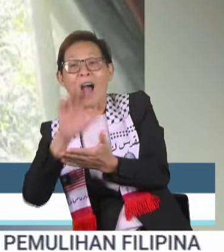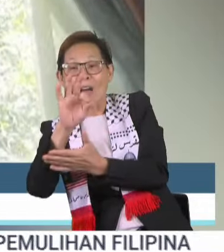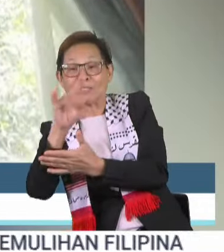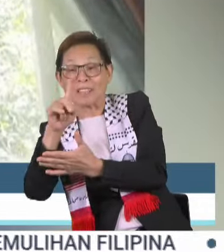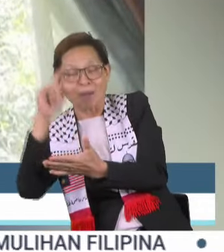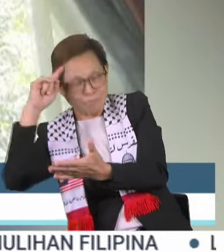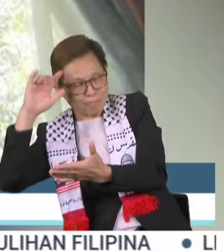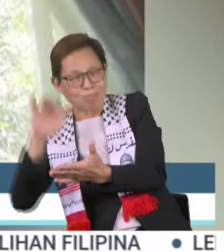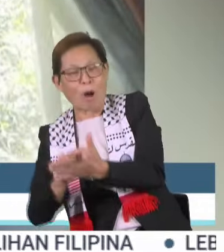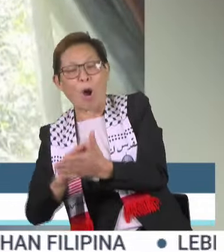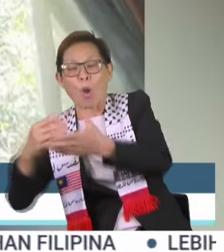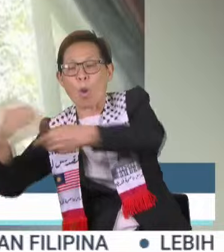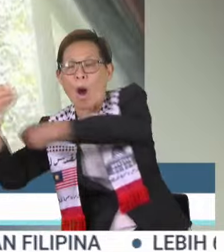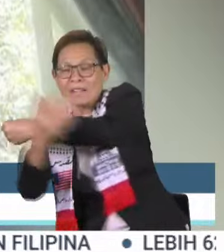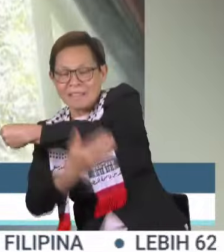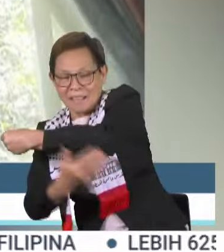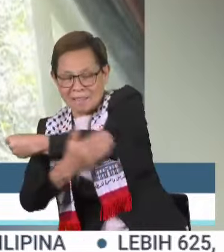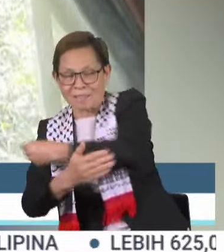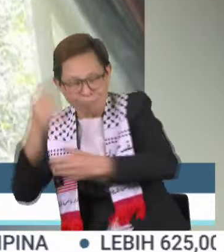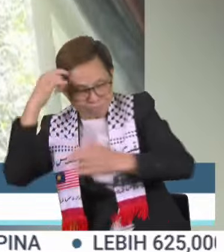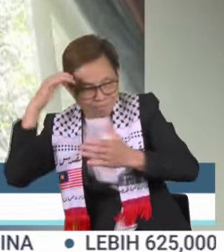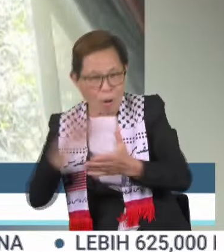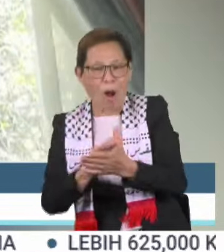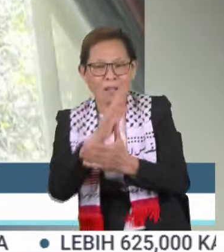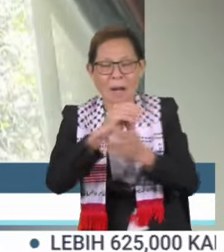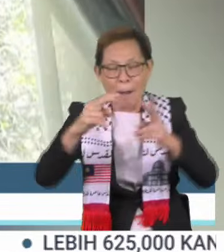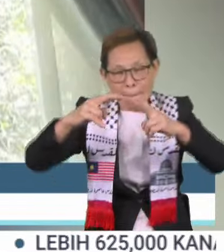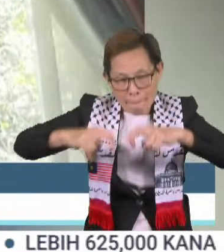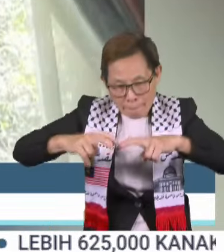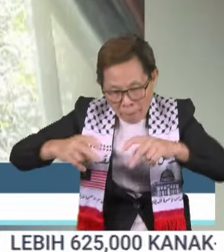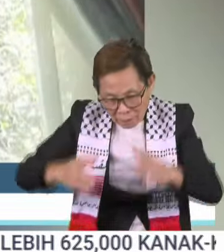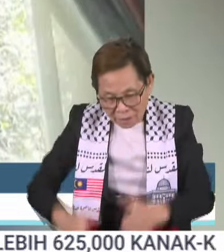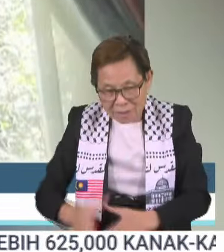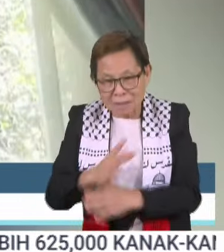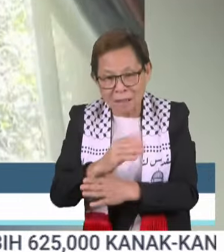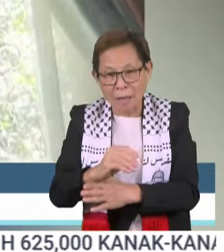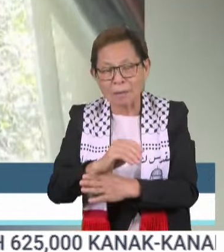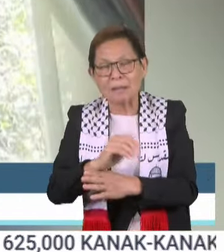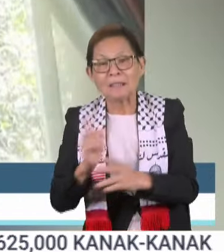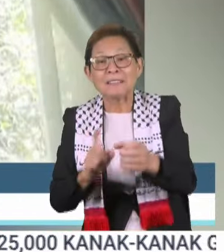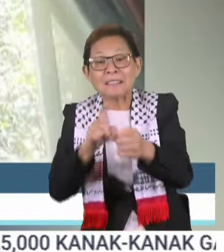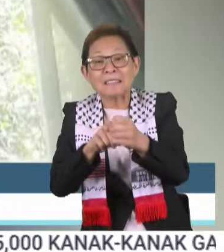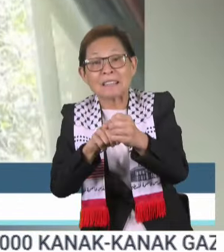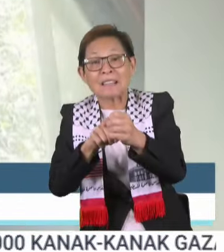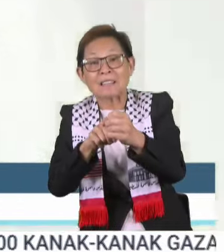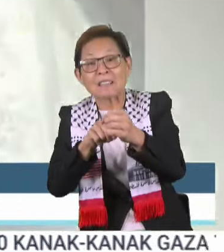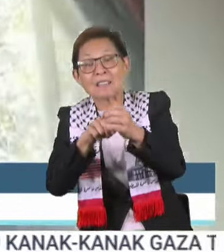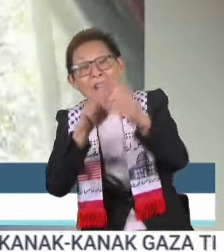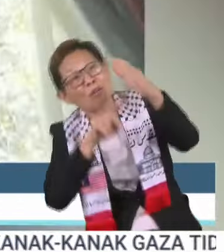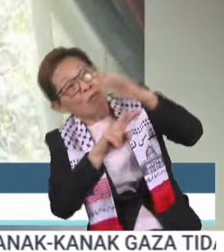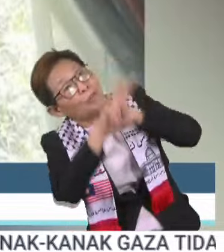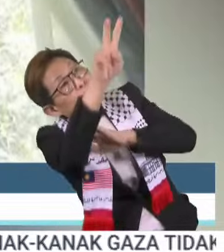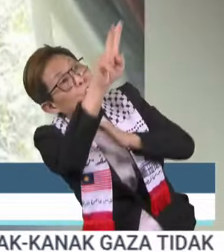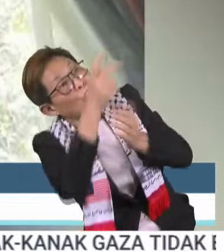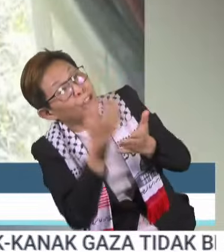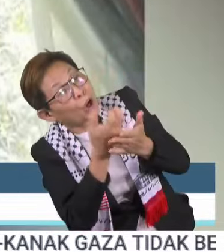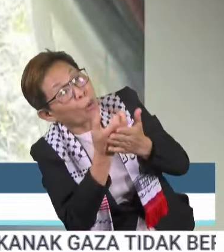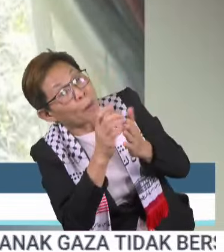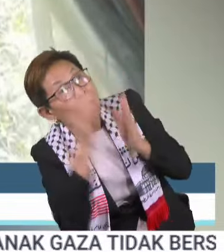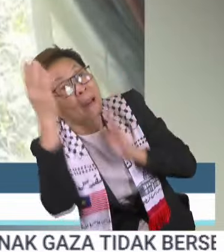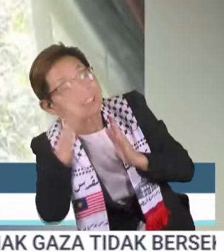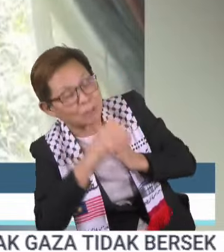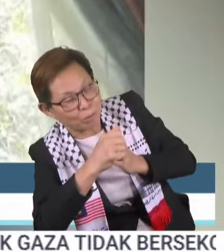pelabur-pelabur asing dan juga penganalisa tentang prospek ekonomi Malaysia dipacu